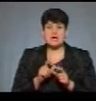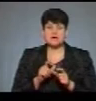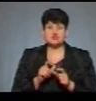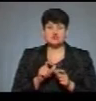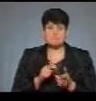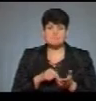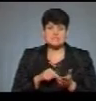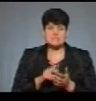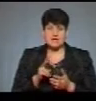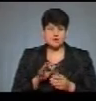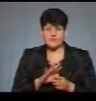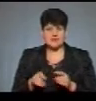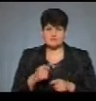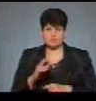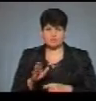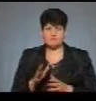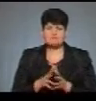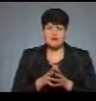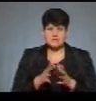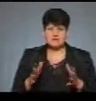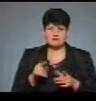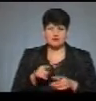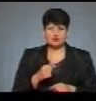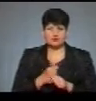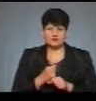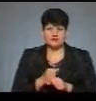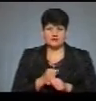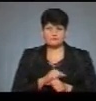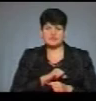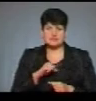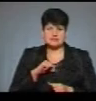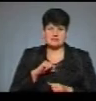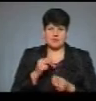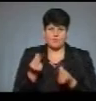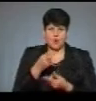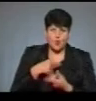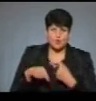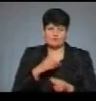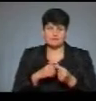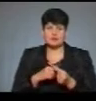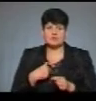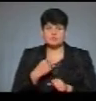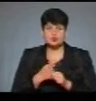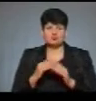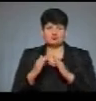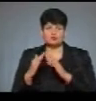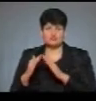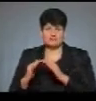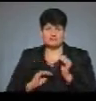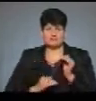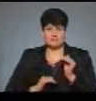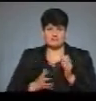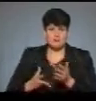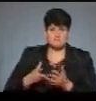незбитковим. Тобто максимально його робити самоокупним. В нас працюють будиночки, підприємці